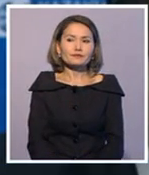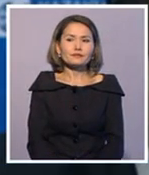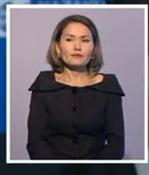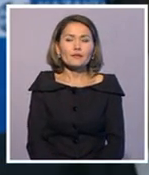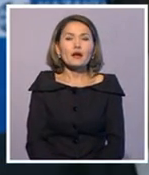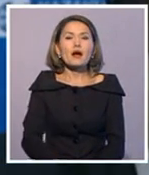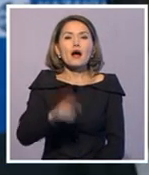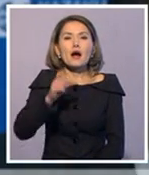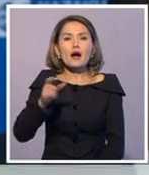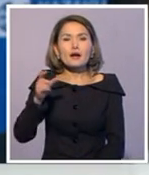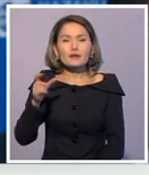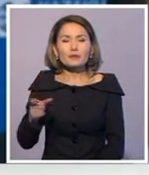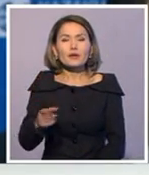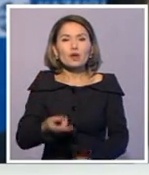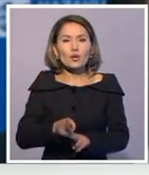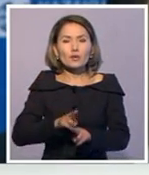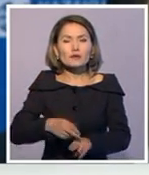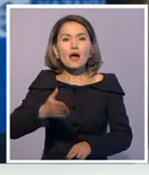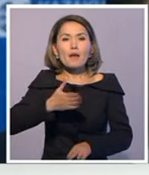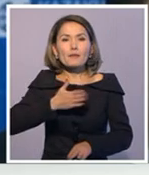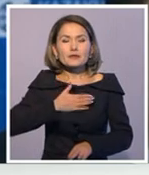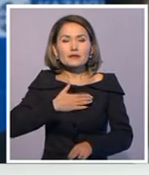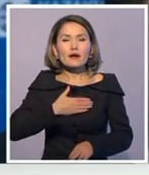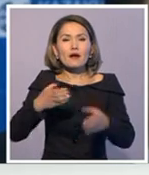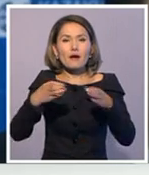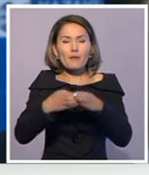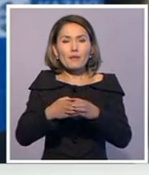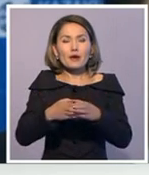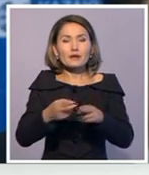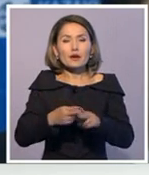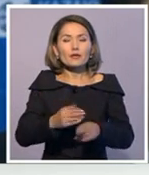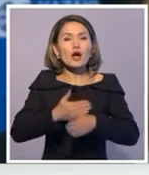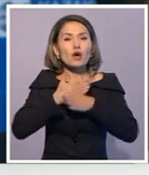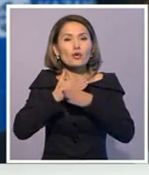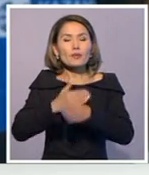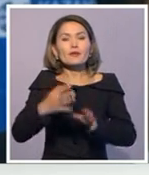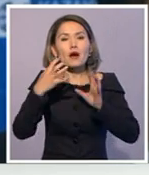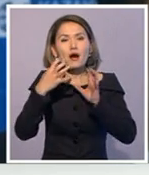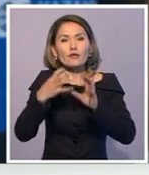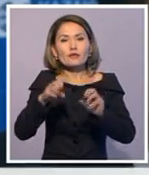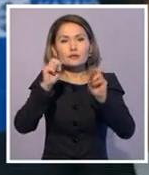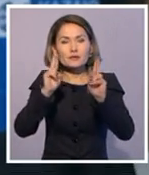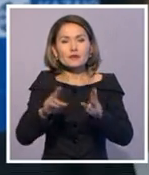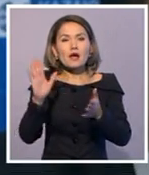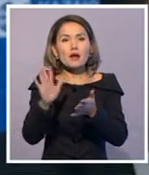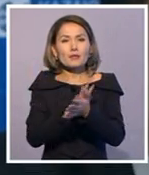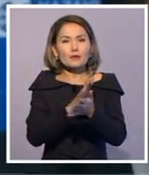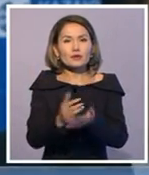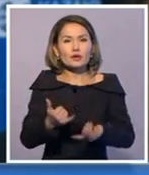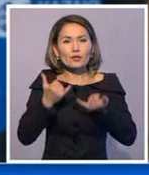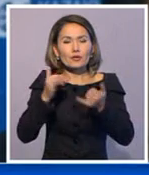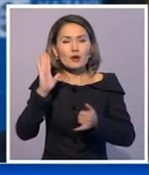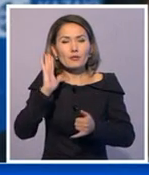Адамдарды жәрмеңкеге жеткізу жағын біздің компания мойнына алып отыр. Алматы 1 алтын көл бағытымен жүретін нөмірі 393